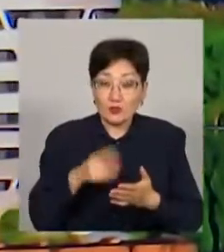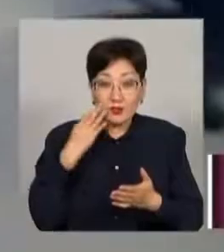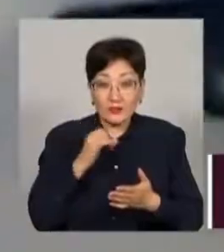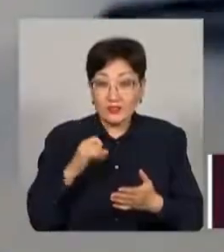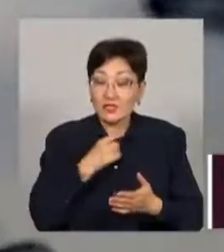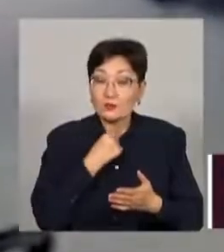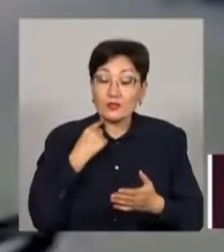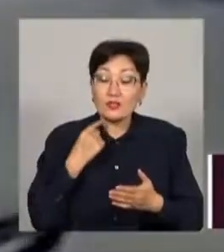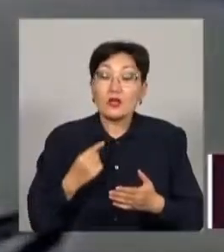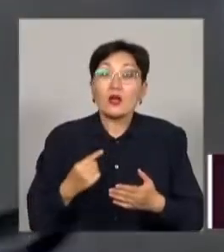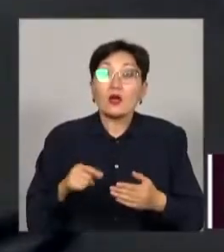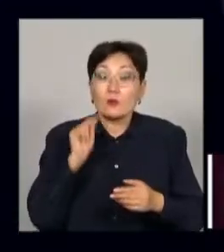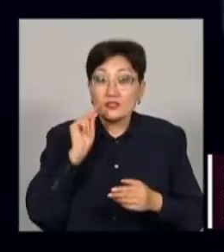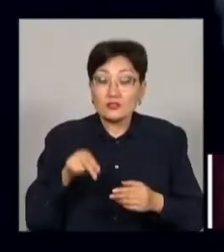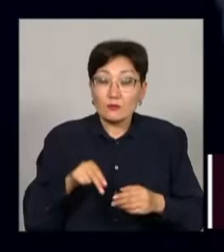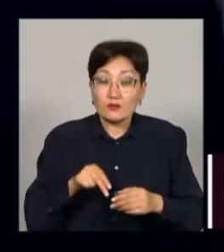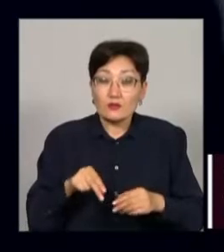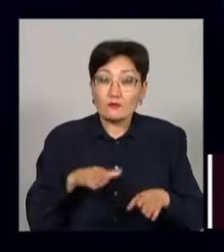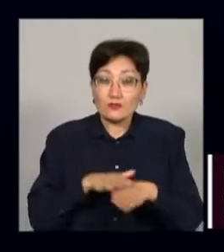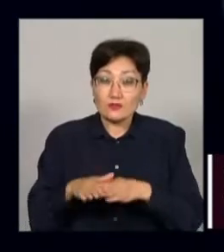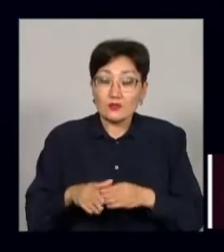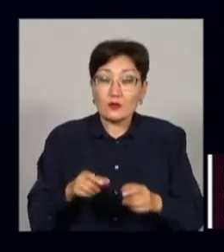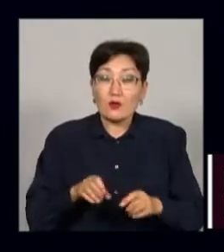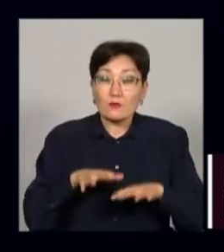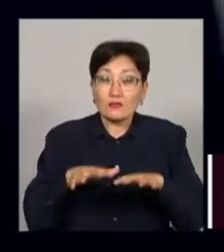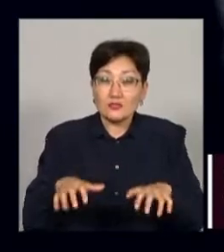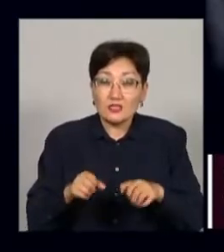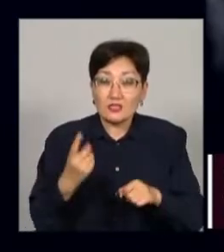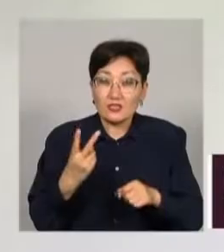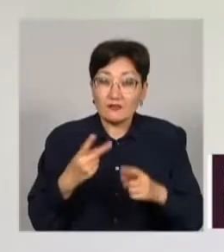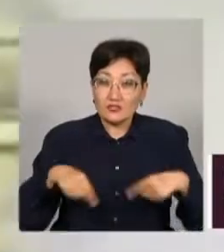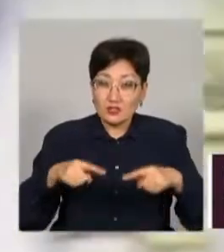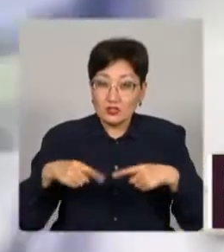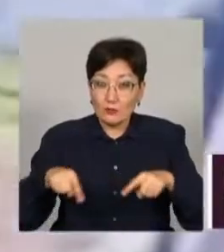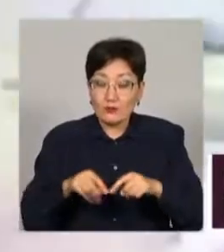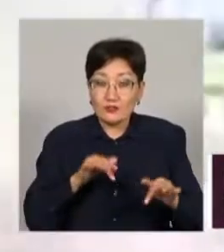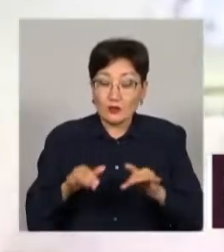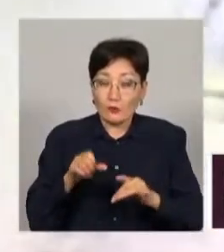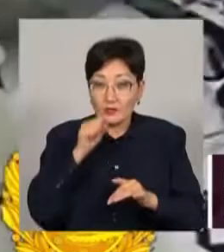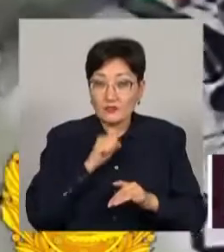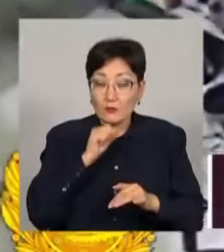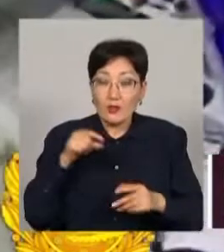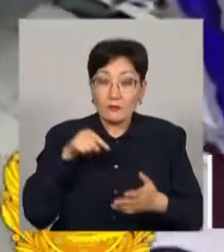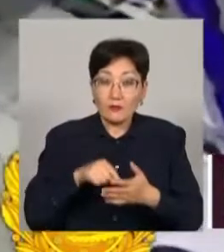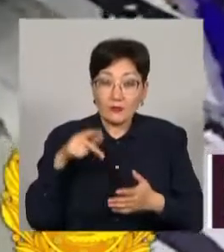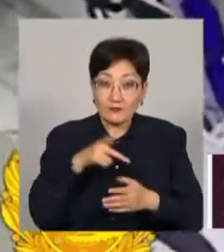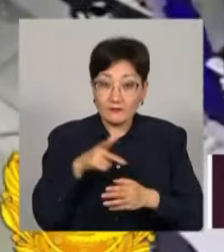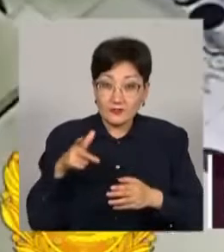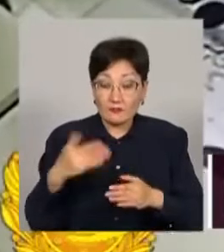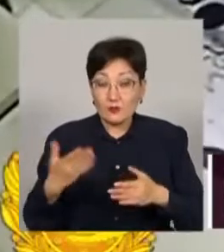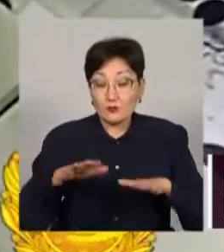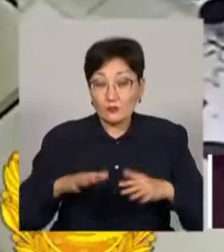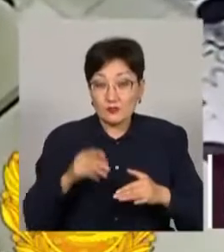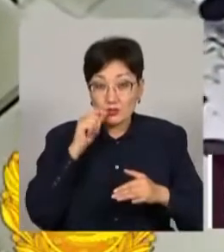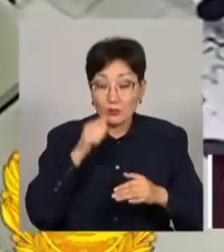данным правоохранителей, подозреваемый совершил вооруженные налеты на две станции. Действия злоумышленника попали на видео. В обоих случаях